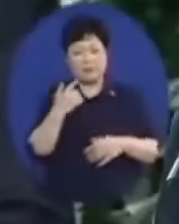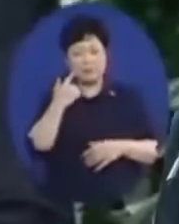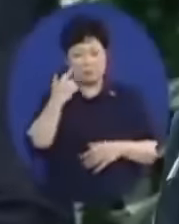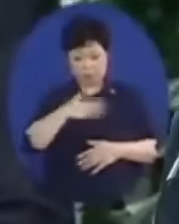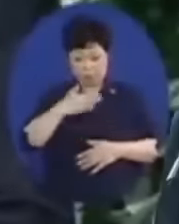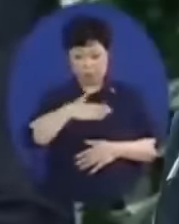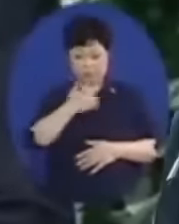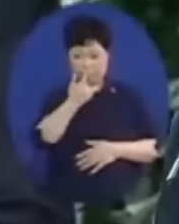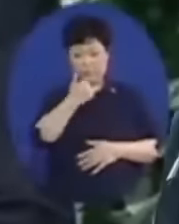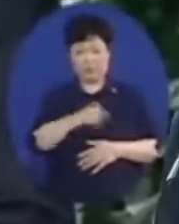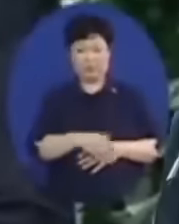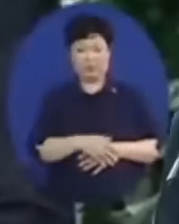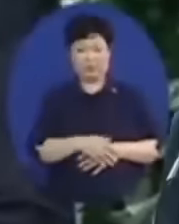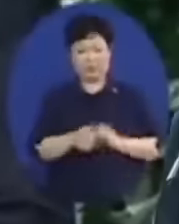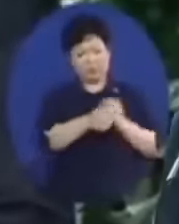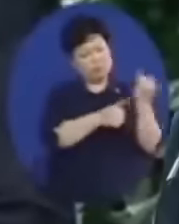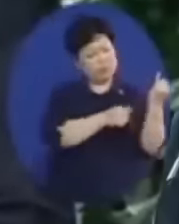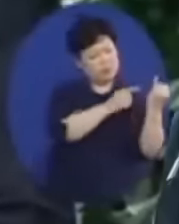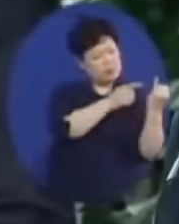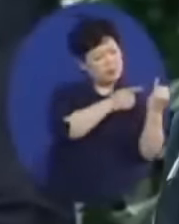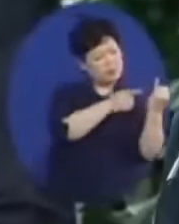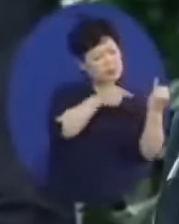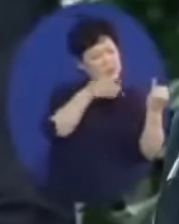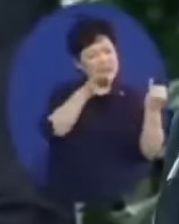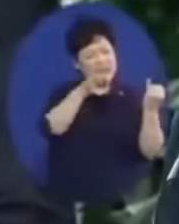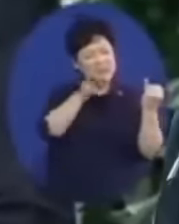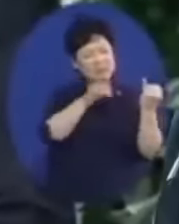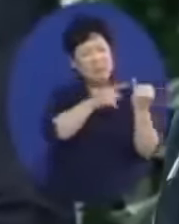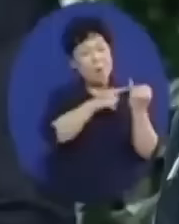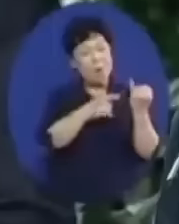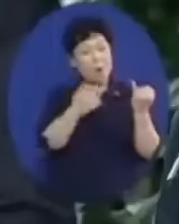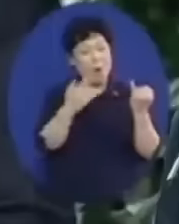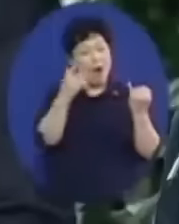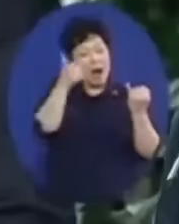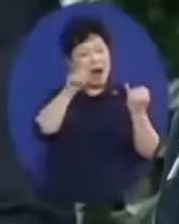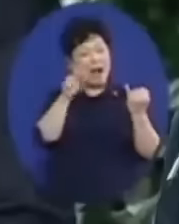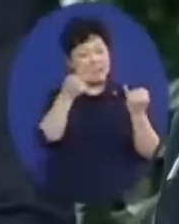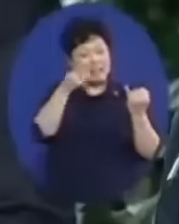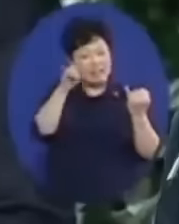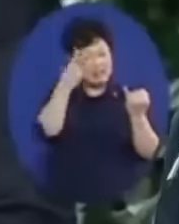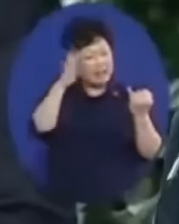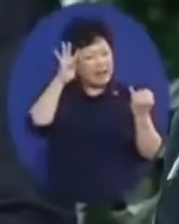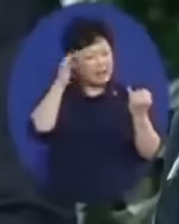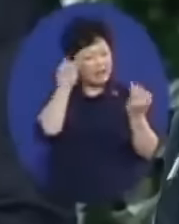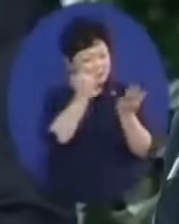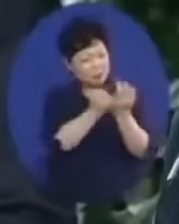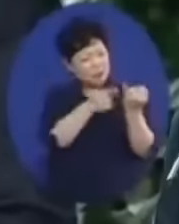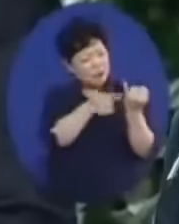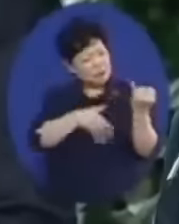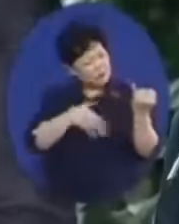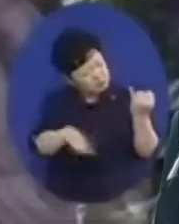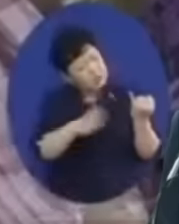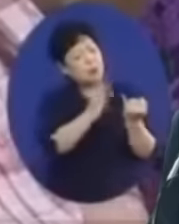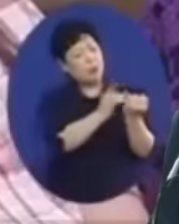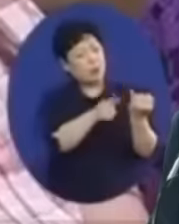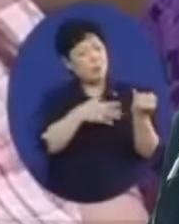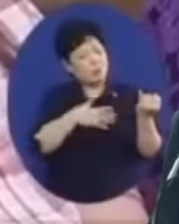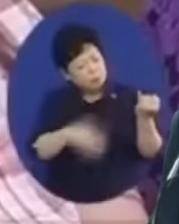우리 집사람 김성애 총장에게 말하는 것은 피곤하지 마라. 피곤하거든 들어누워